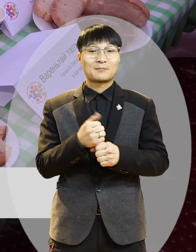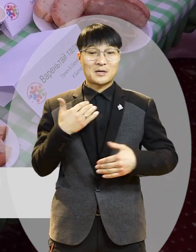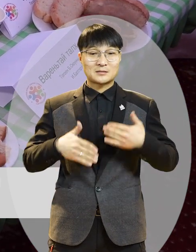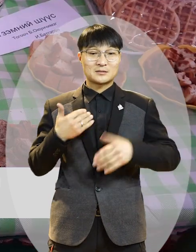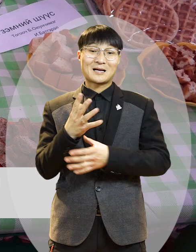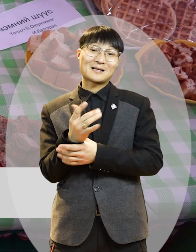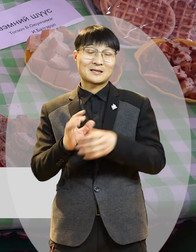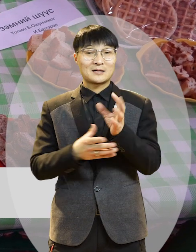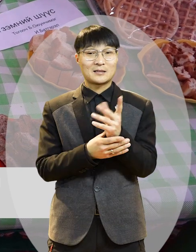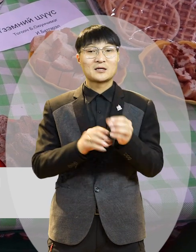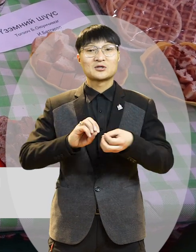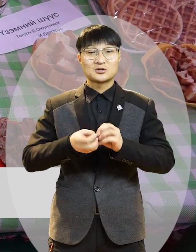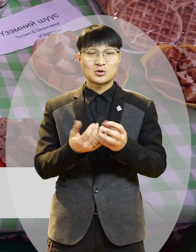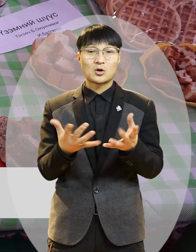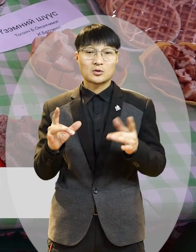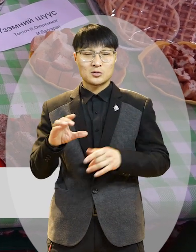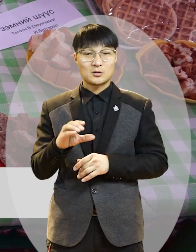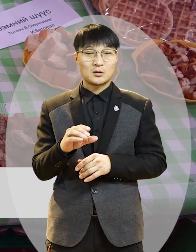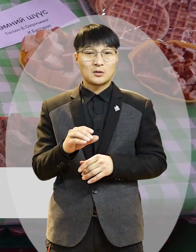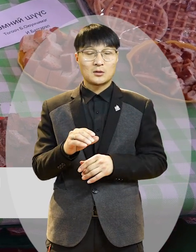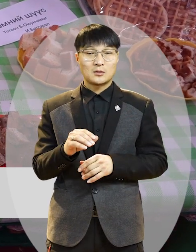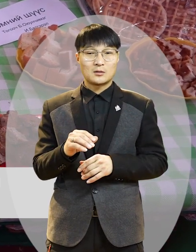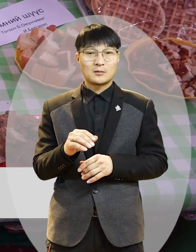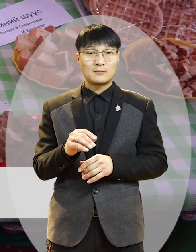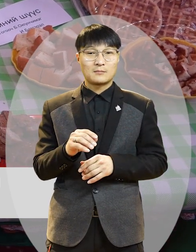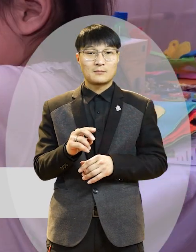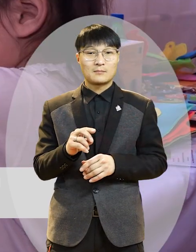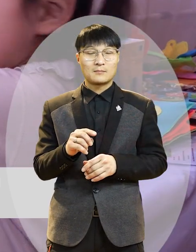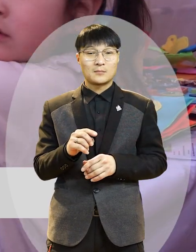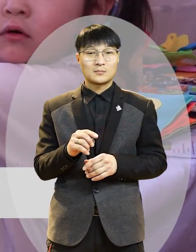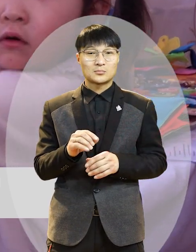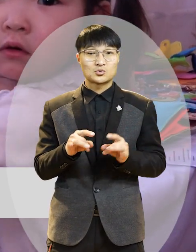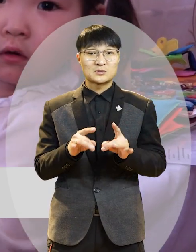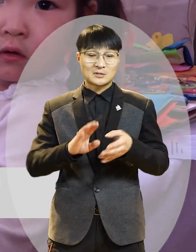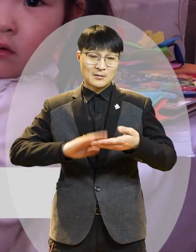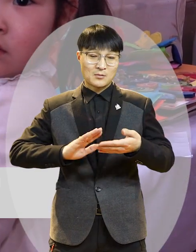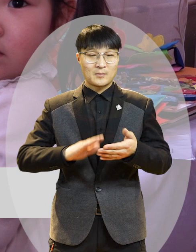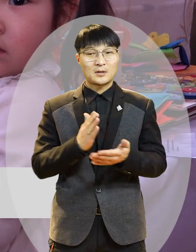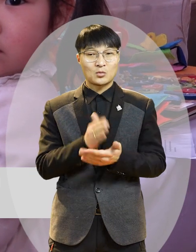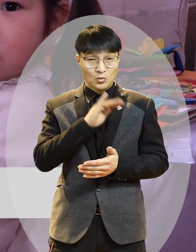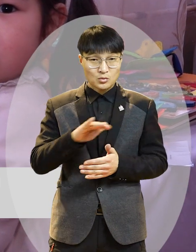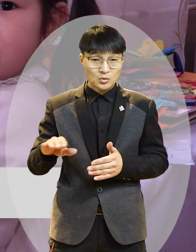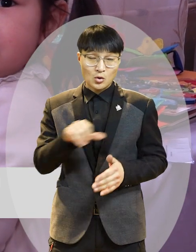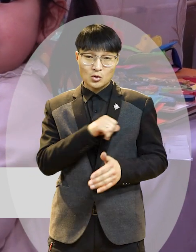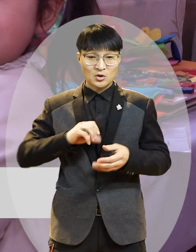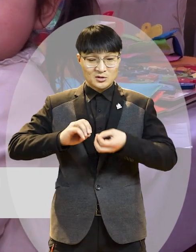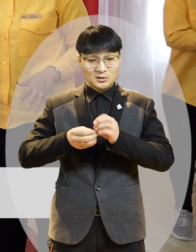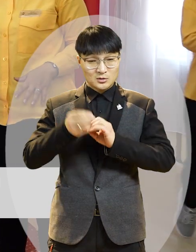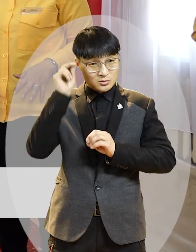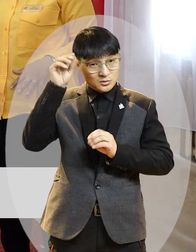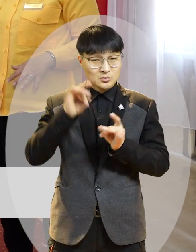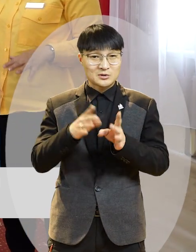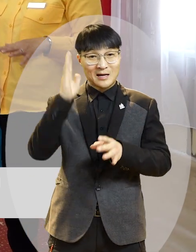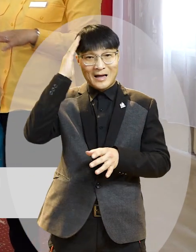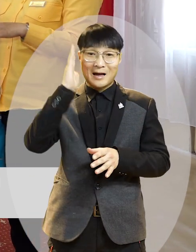хийсэн олон төрлийн сургалтын хэрэглэгт хүн, хүүхдийн хоолны амталгаа болон хүүхдүүд шинээр мэдсэн сурсан чадвараа аав ээж асар